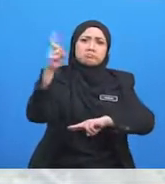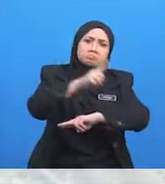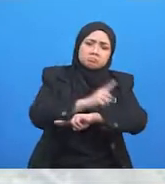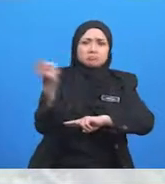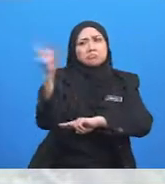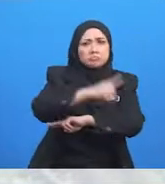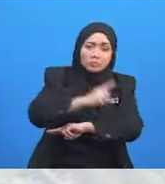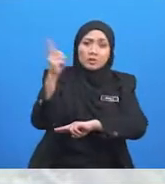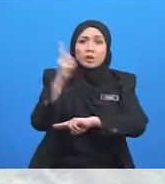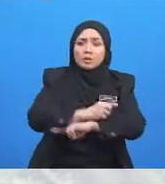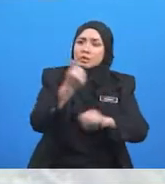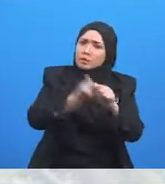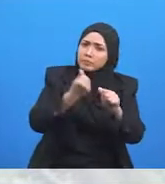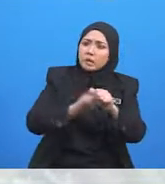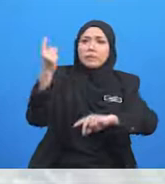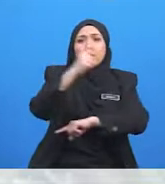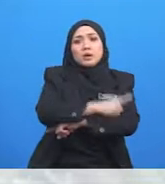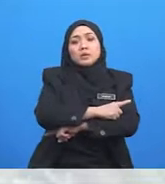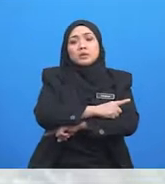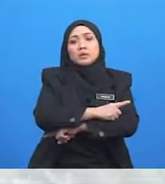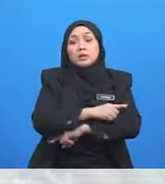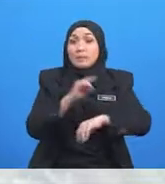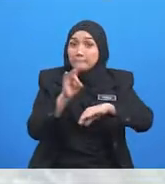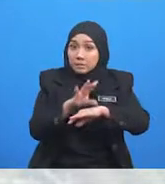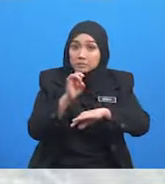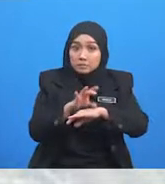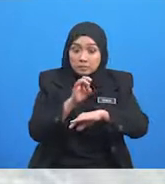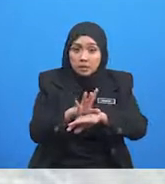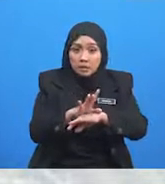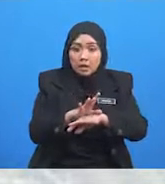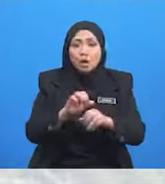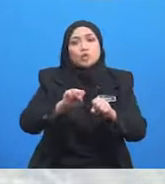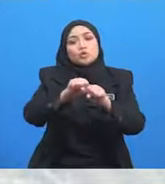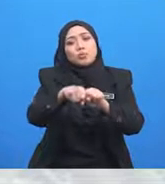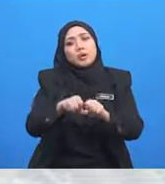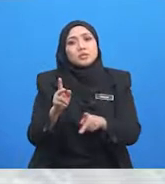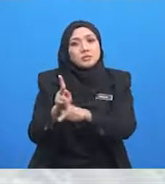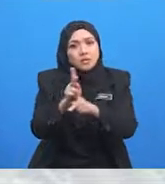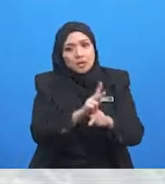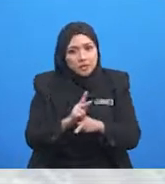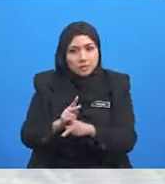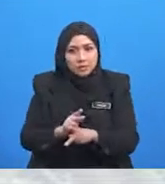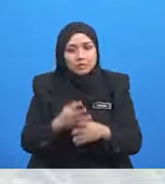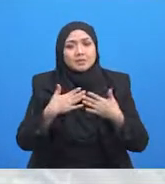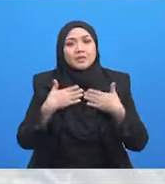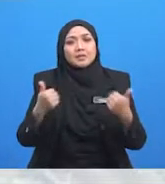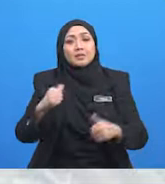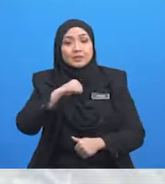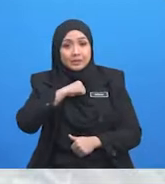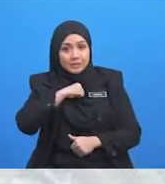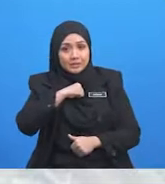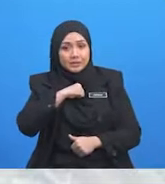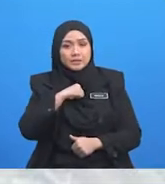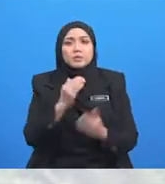ke sehari, termasuklah pesanan agar menjaga kesihatan diri.